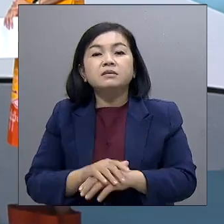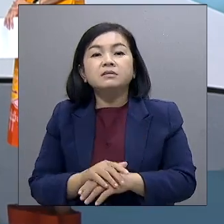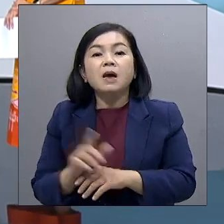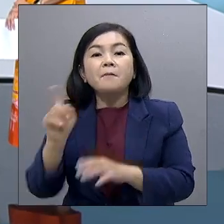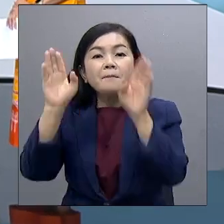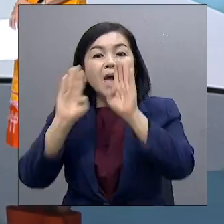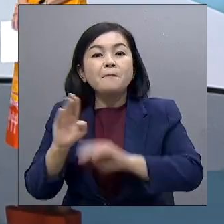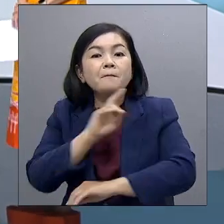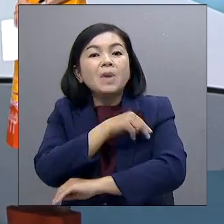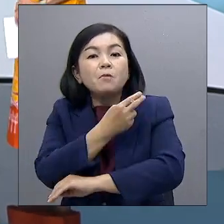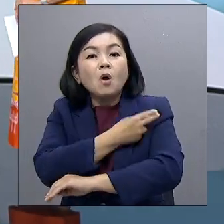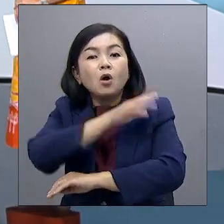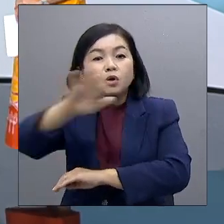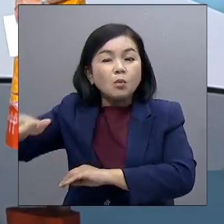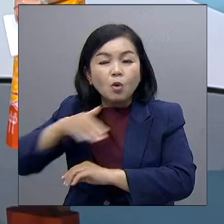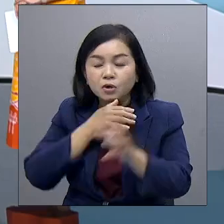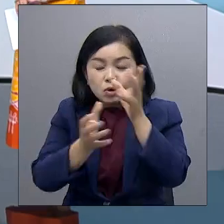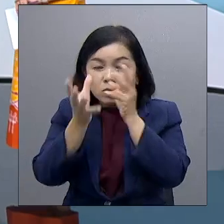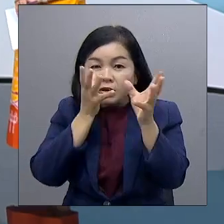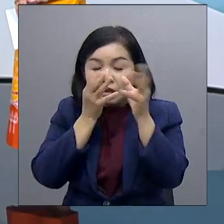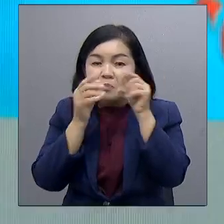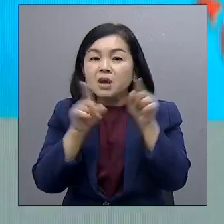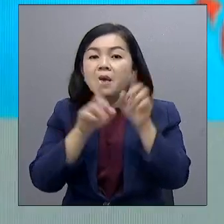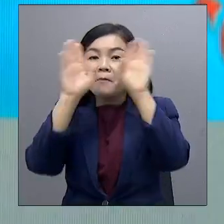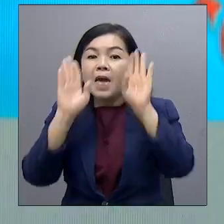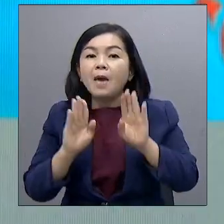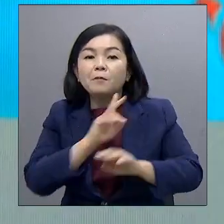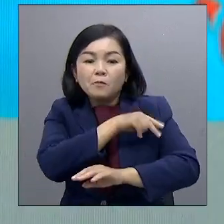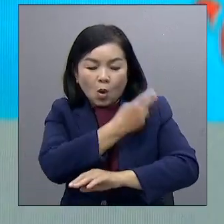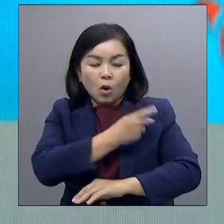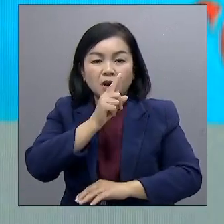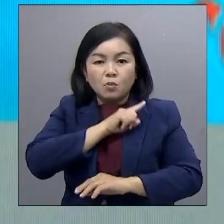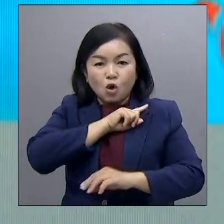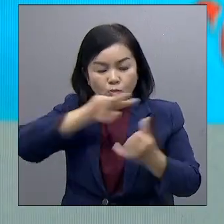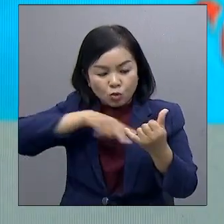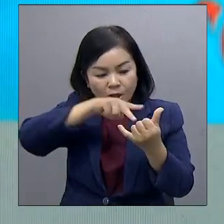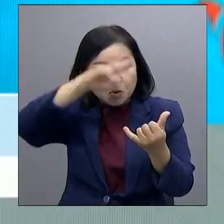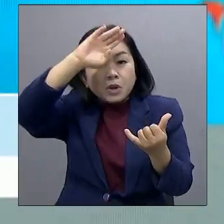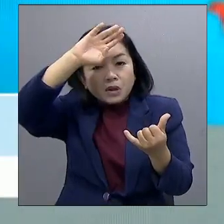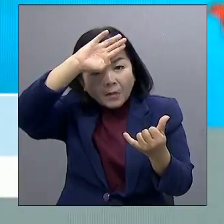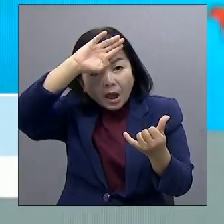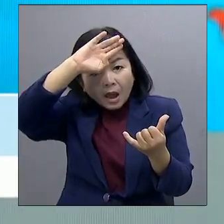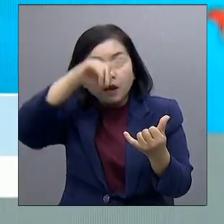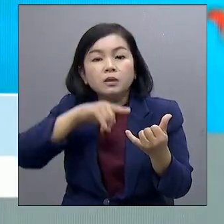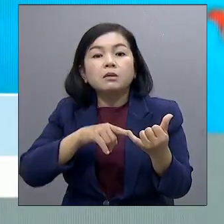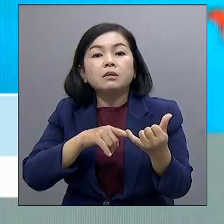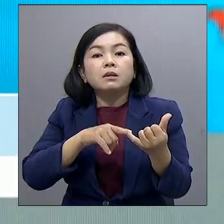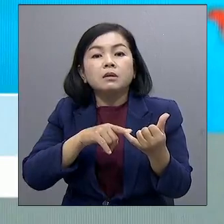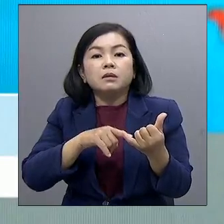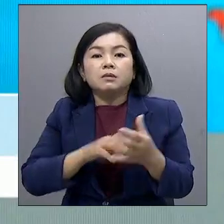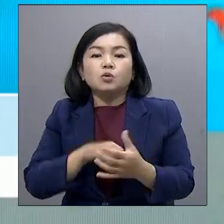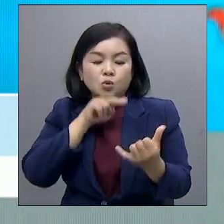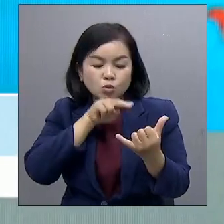หมอที่เราทุกคนอาจจะต้องเรียนรู้อินเนอร์หลายอย่างที่การรับผิดชอบชีวิตคนนึงที่เราอาจจะไม่ได้มีส่วนเกี่ยวข้องในชีวิตเขาจริง